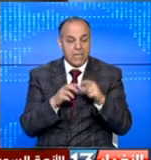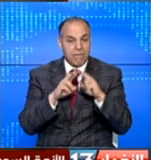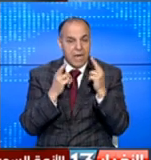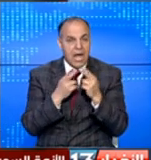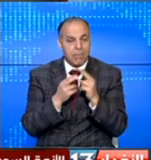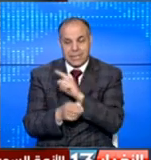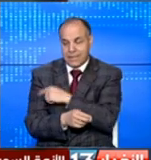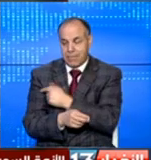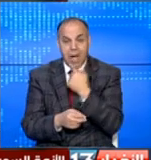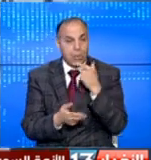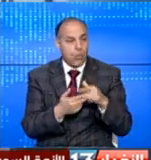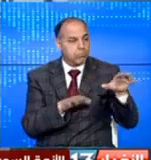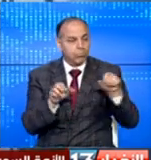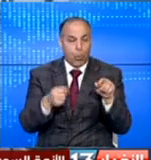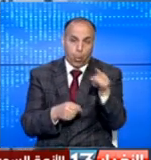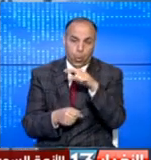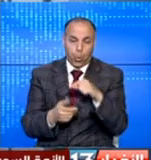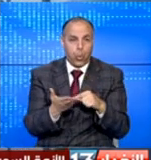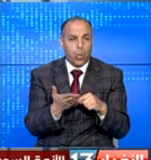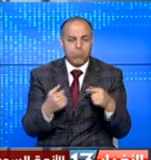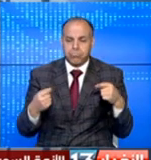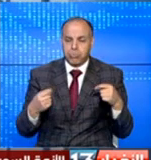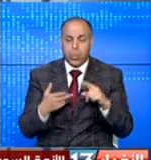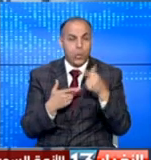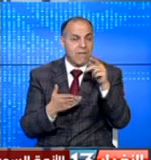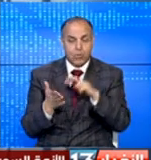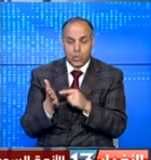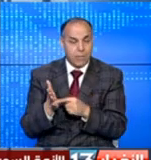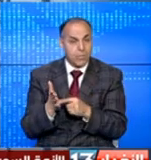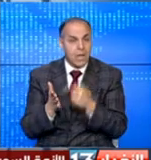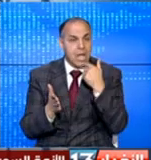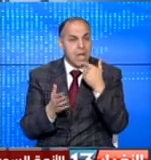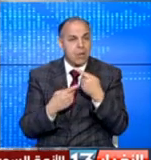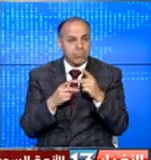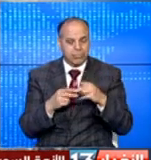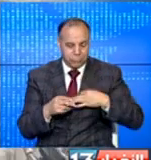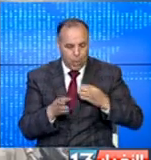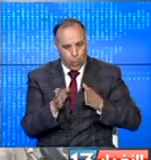الدولية للصليب الأحمر دعت جميع الأطراف المتحاربة هناك إلى السماح